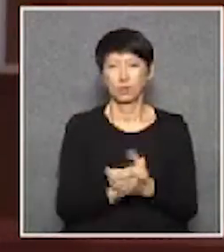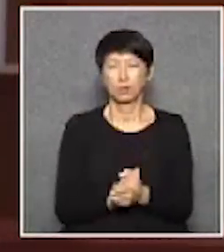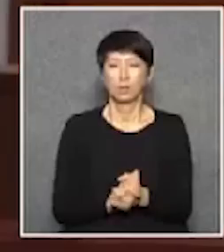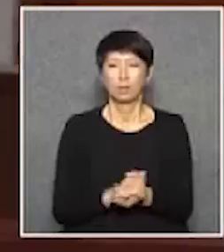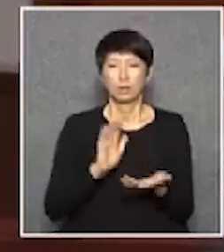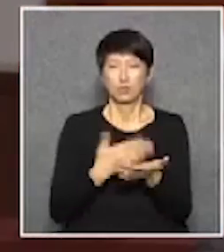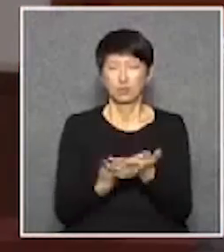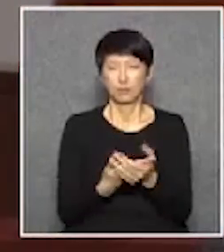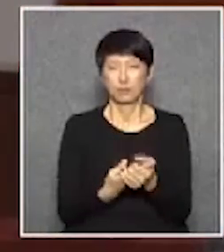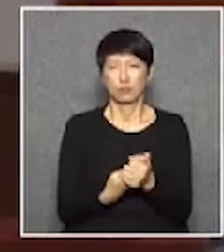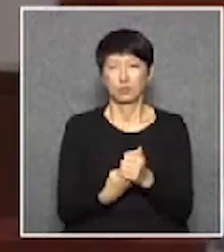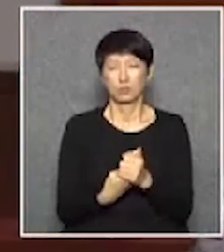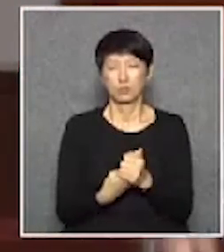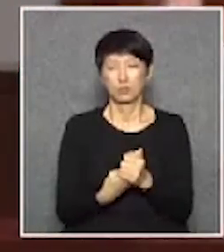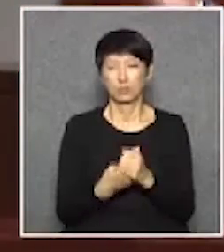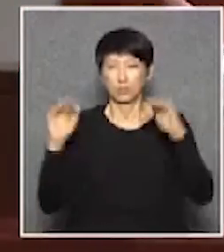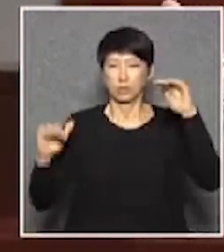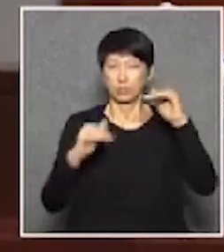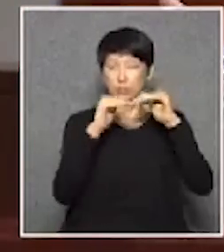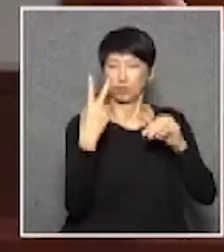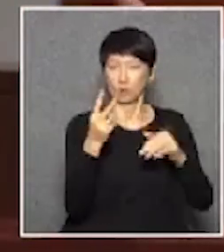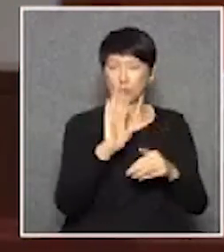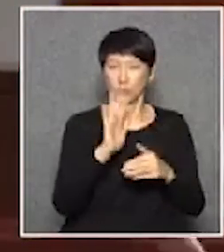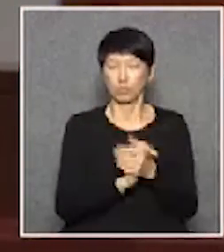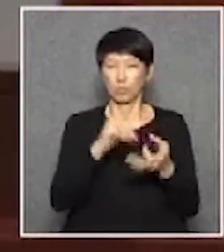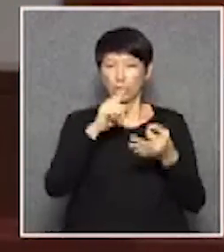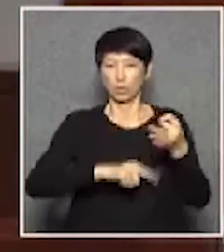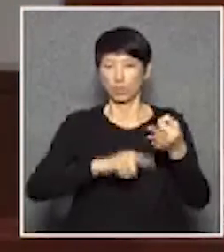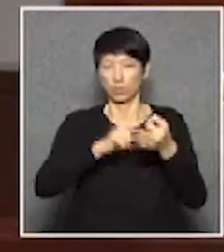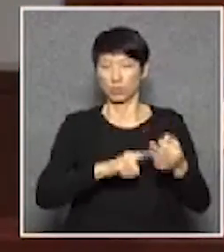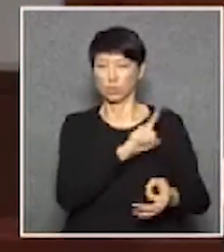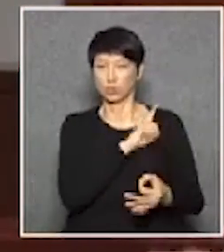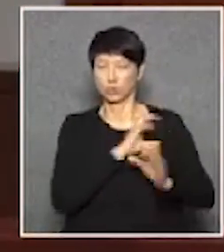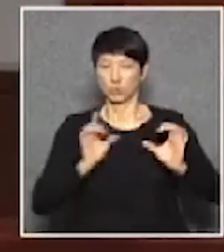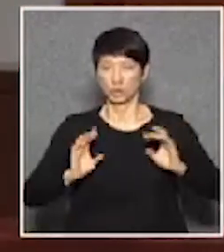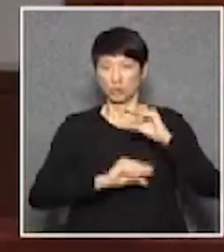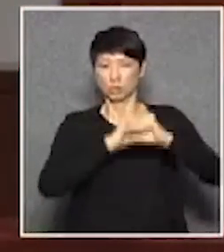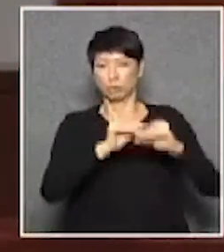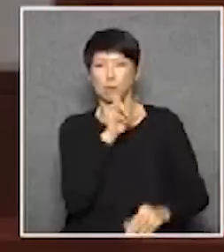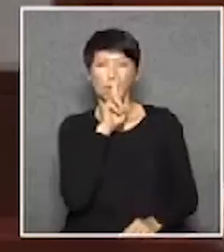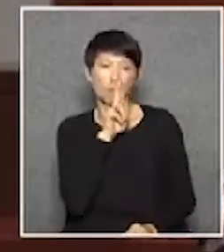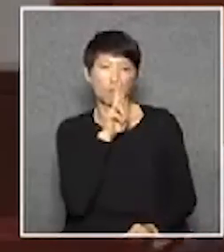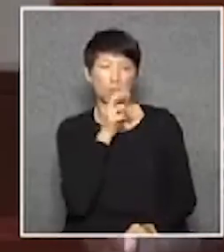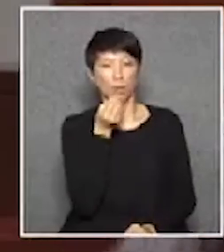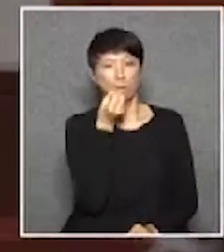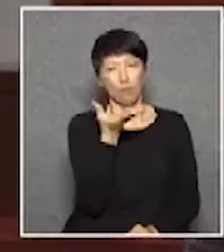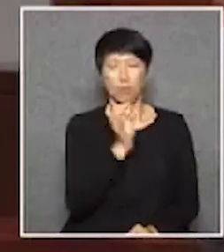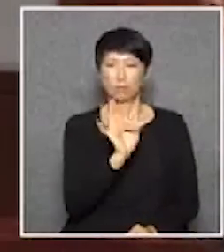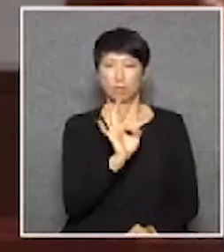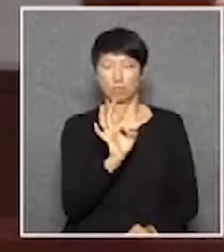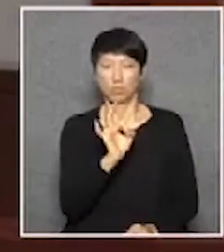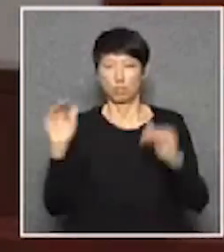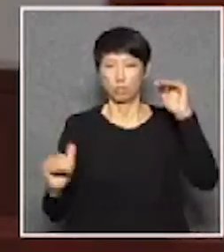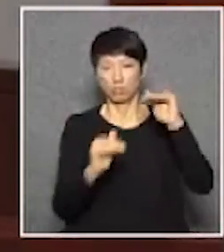但是不要双重标准，老年城在这里起楼起别墅，你的人又不出声，是吧？咁我就覺得係雙重